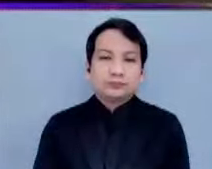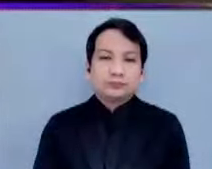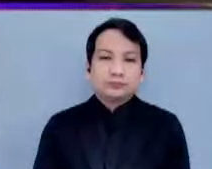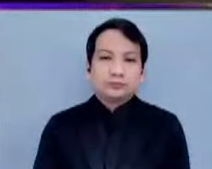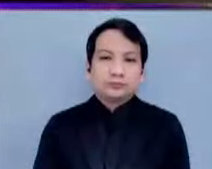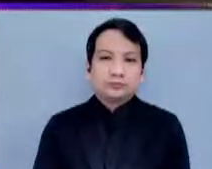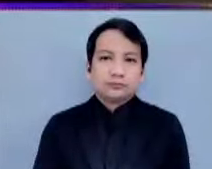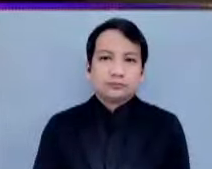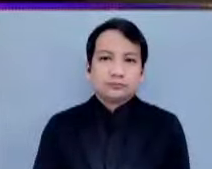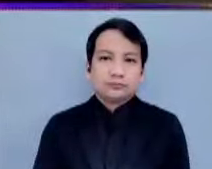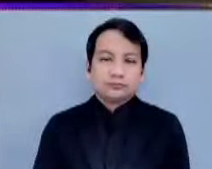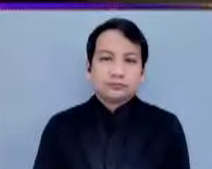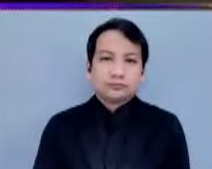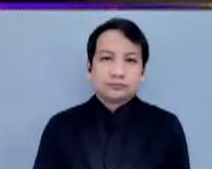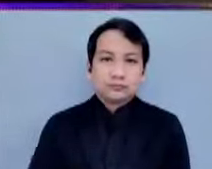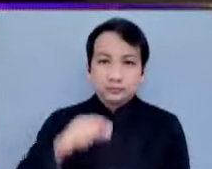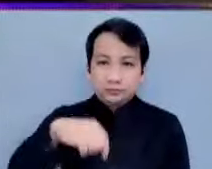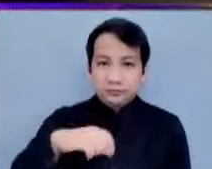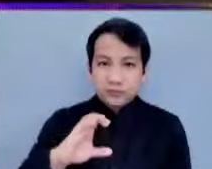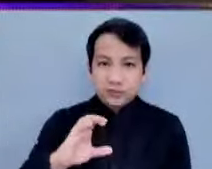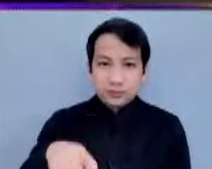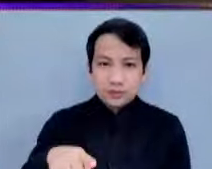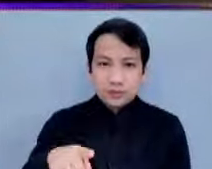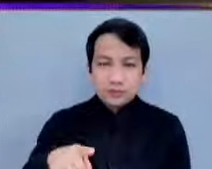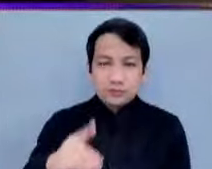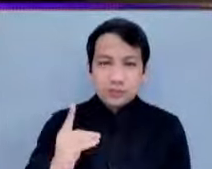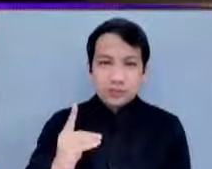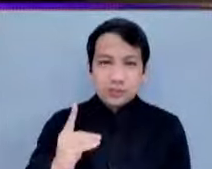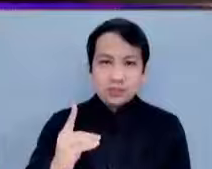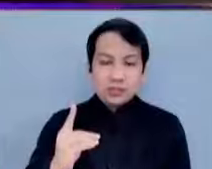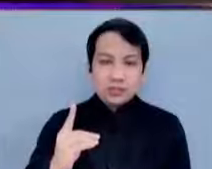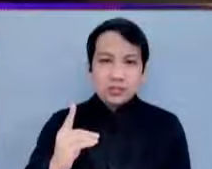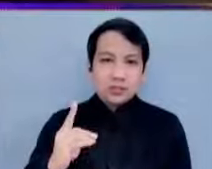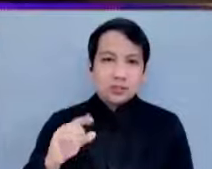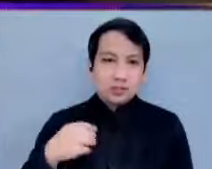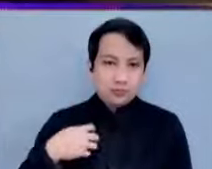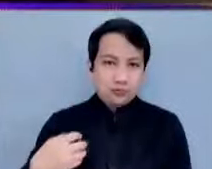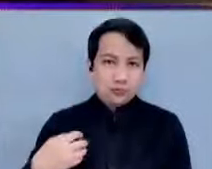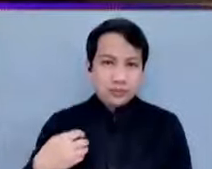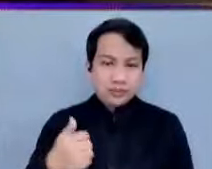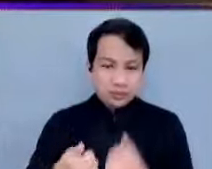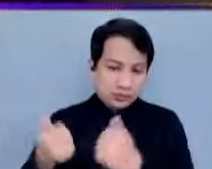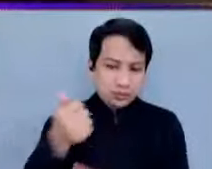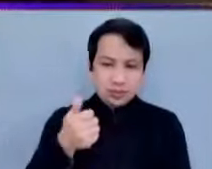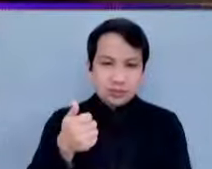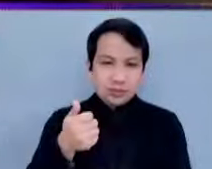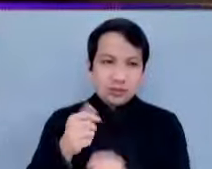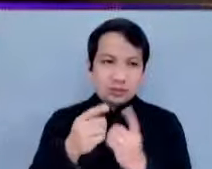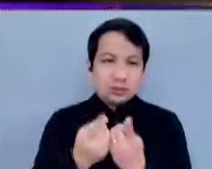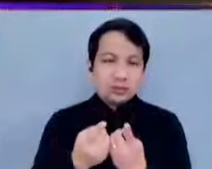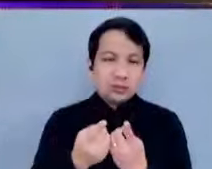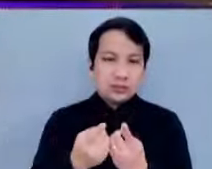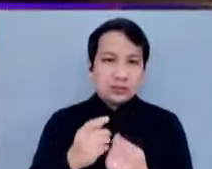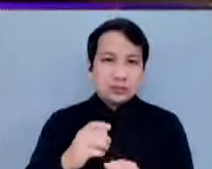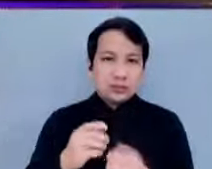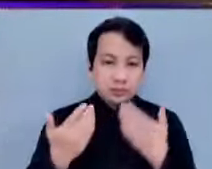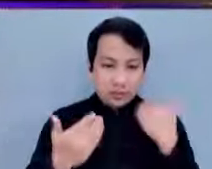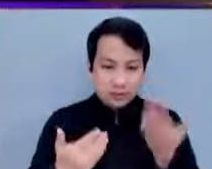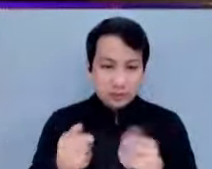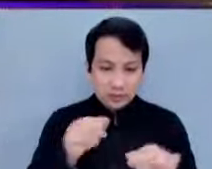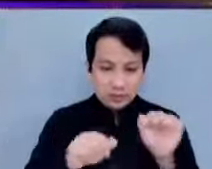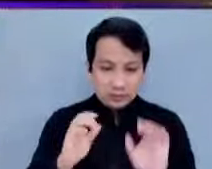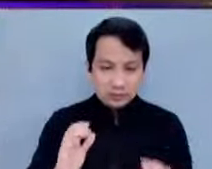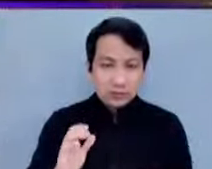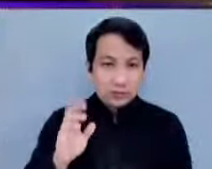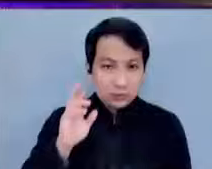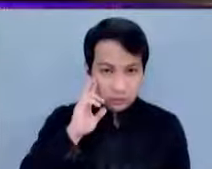Nag-sorry ang Quezon City Police District sa pamilya ng yumaong aktor na si Ronaldo Valdez. Kaugnayan ang pagkalat ng sensitibong video